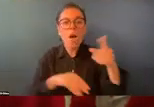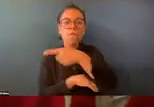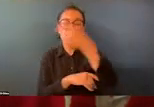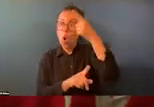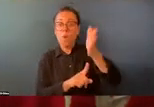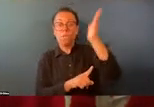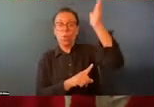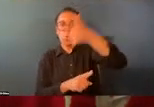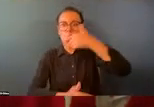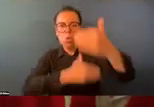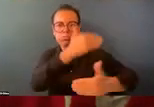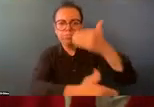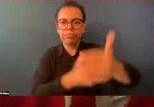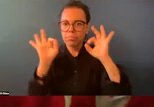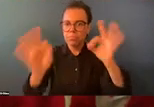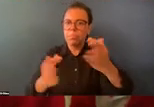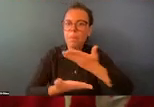большое.